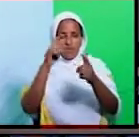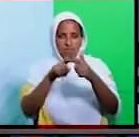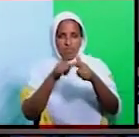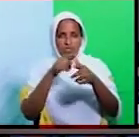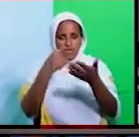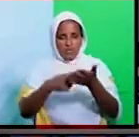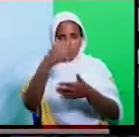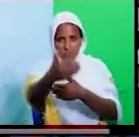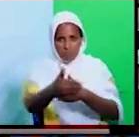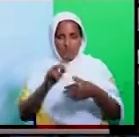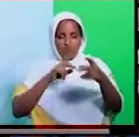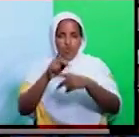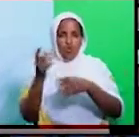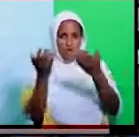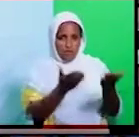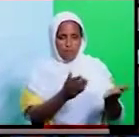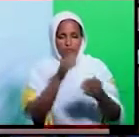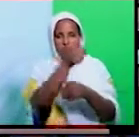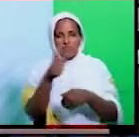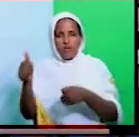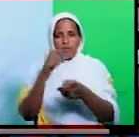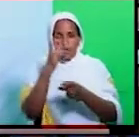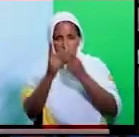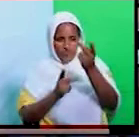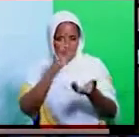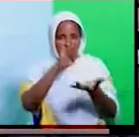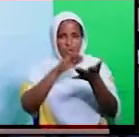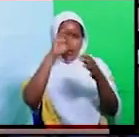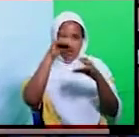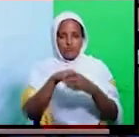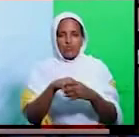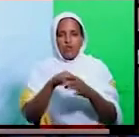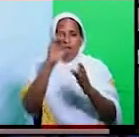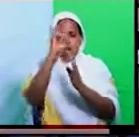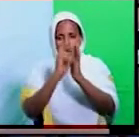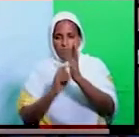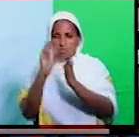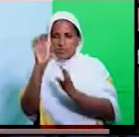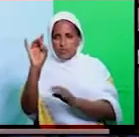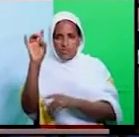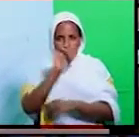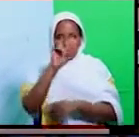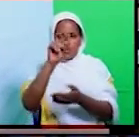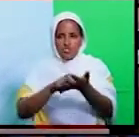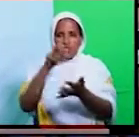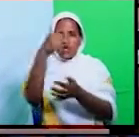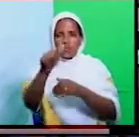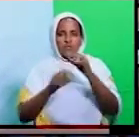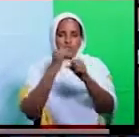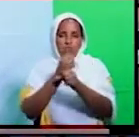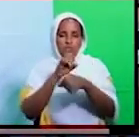መድከም ብዙ ጊዜ አይጠቅምም። ቅዱሳን ሐዋርያትም ጌታችንን አንድ ጥያቄ ጠይቀውት ገስጿቸዋል። ምን ማድረግ እንዳለባቸውም